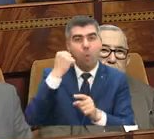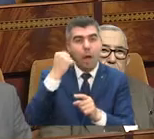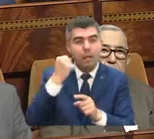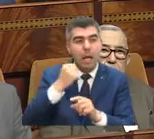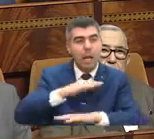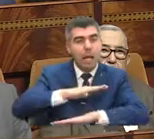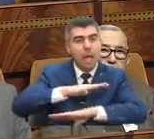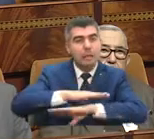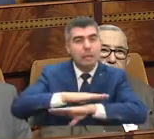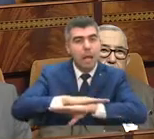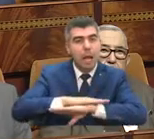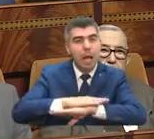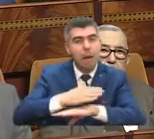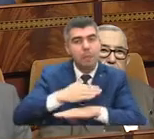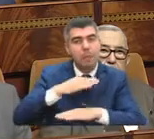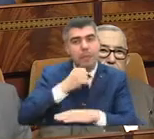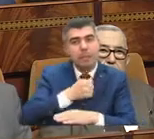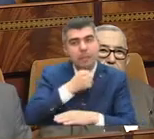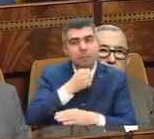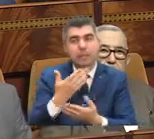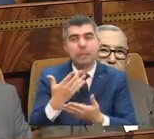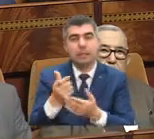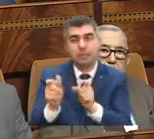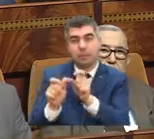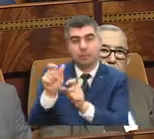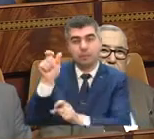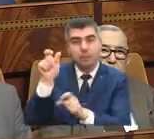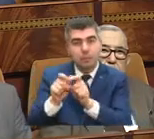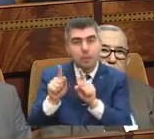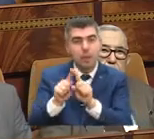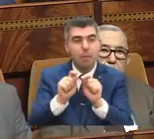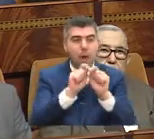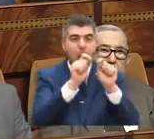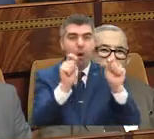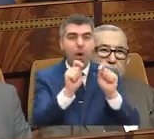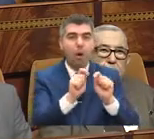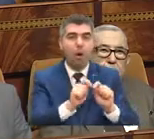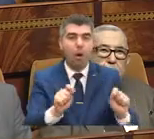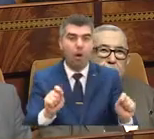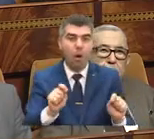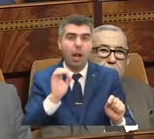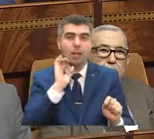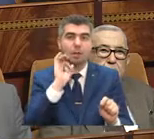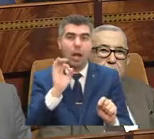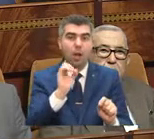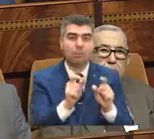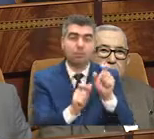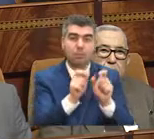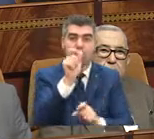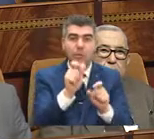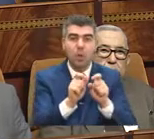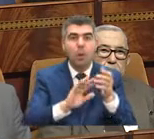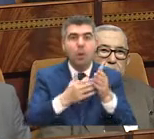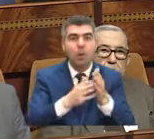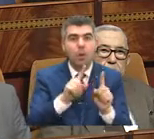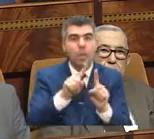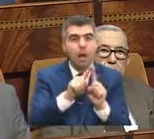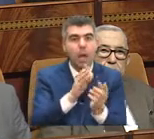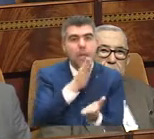احترام الآخر، احترام الاختلاف، احترام الحقوق، احترام الحريات، وبتعزيز